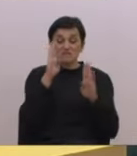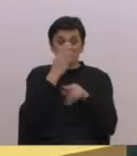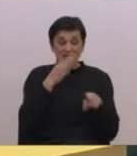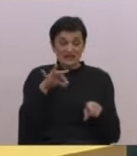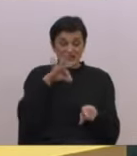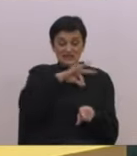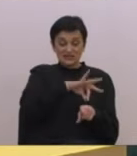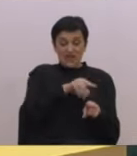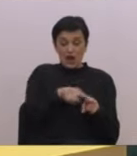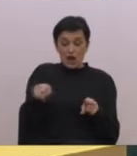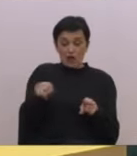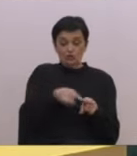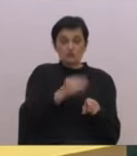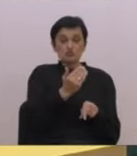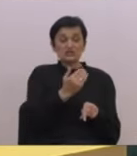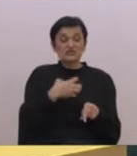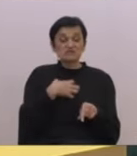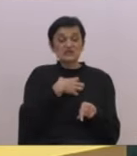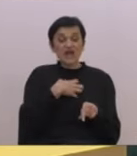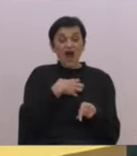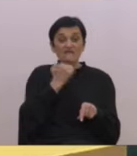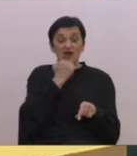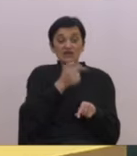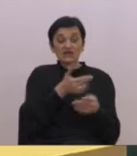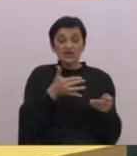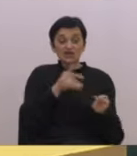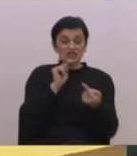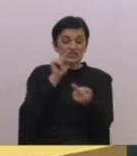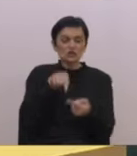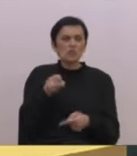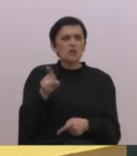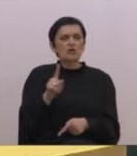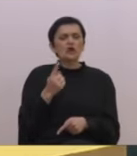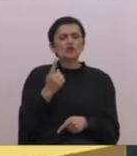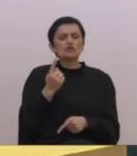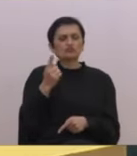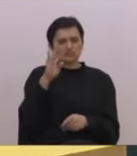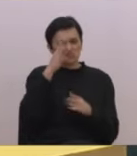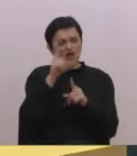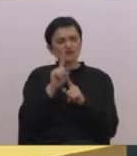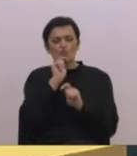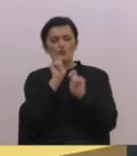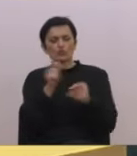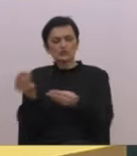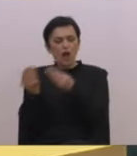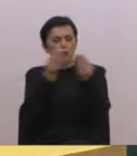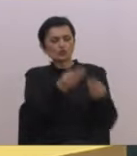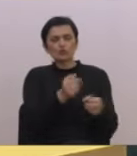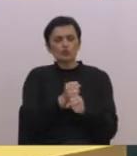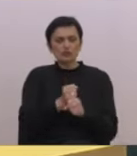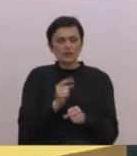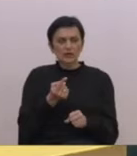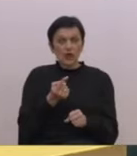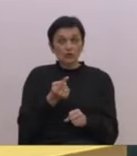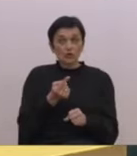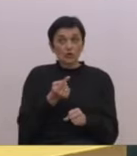სარგებლობს, ეს არის მისი მთავარი იარაღი შენს წინააღმდეგ. შენ რატო უგეთებს შენს მტერს ასეთ საჩუქარს? ხო.